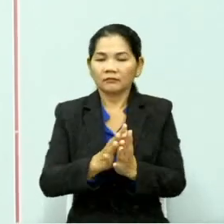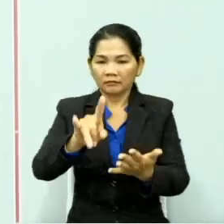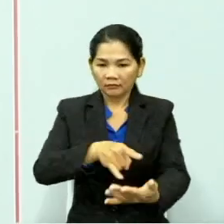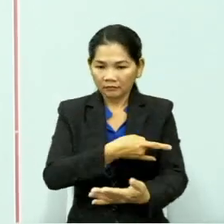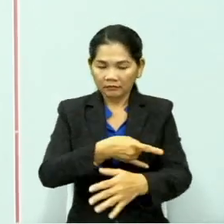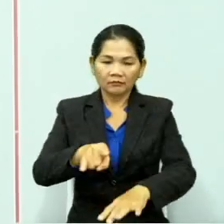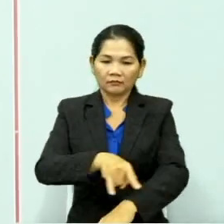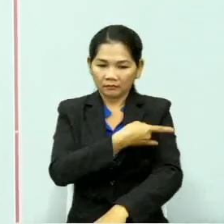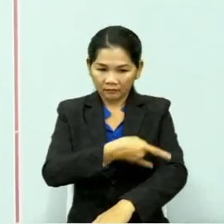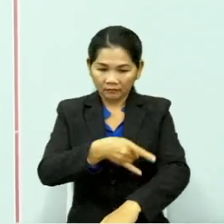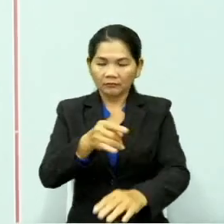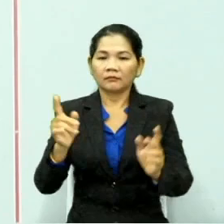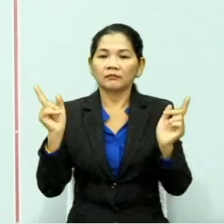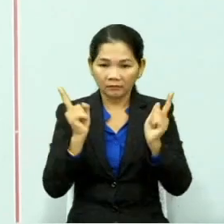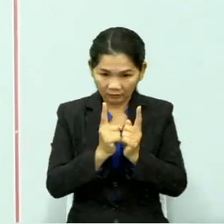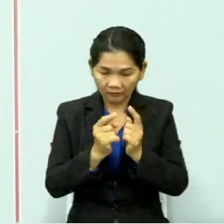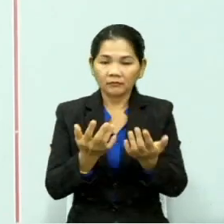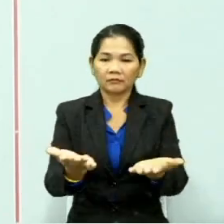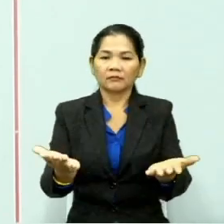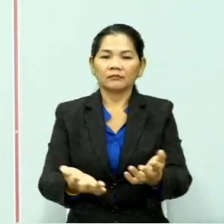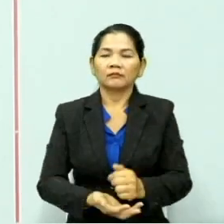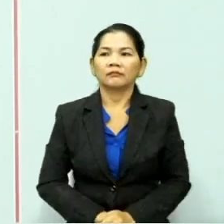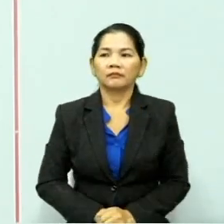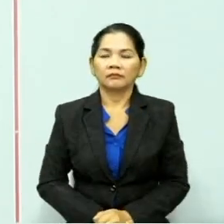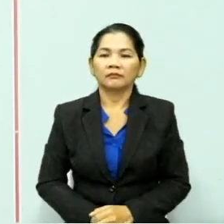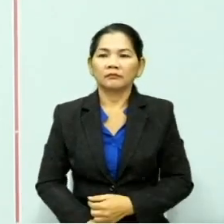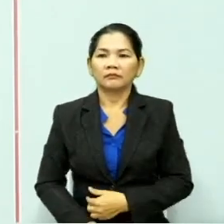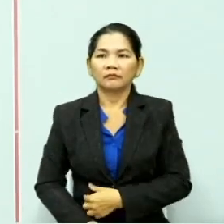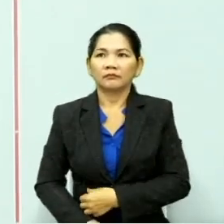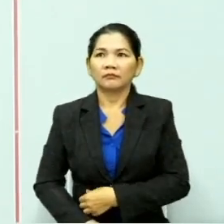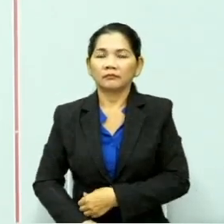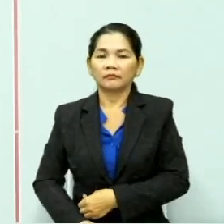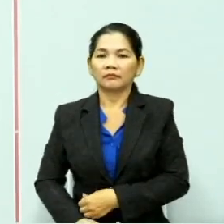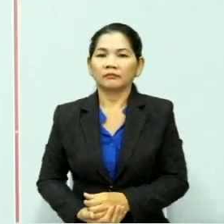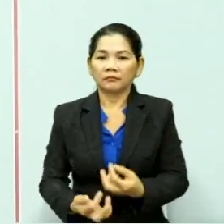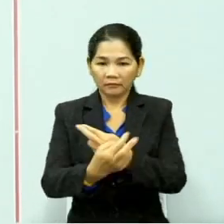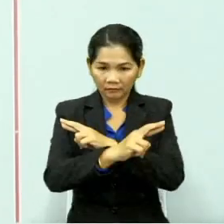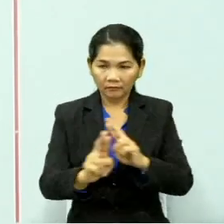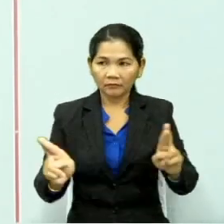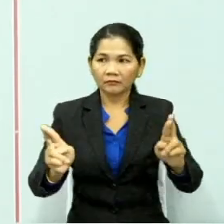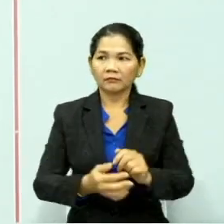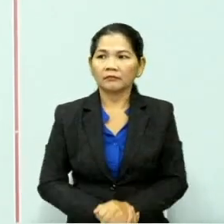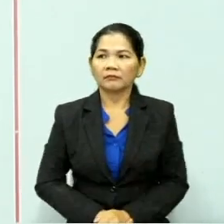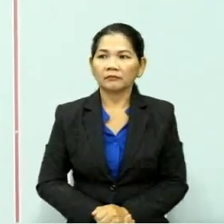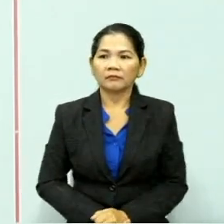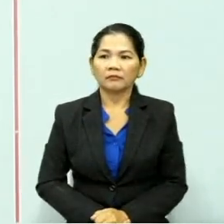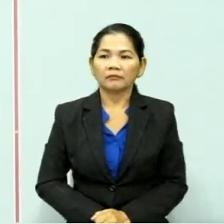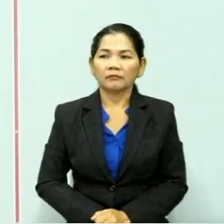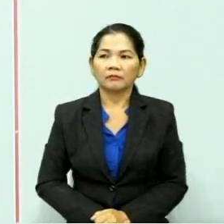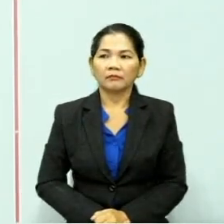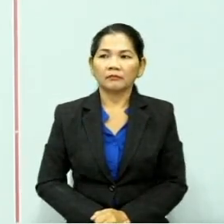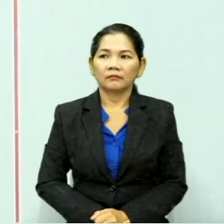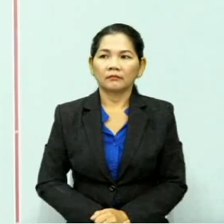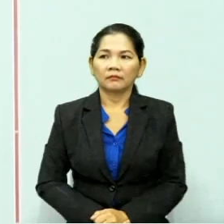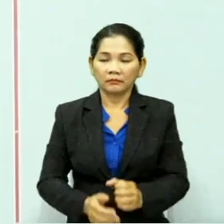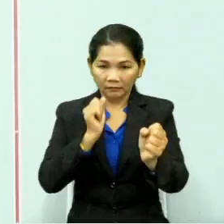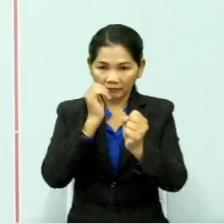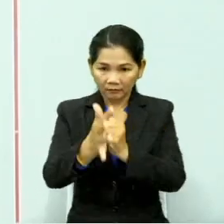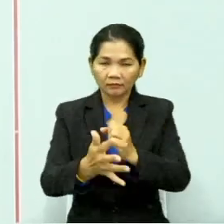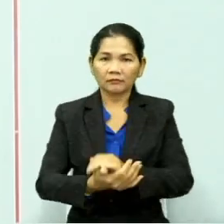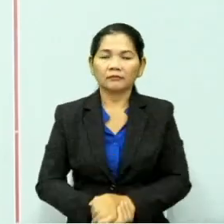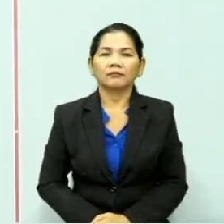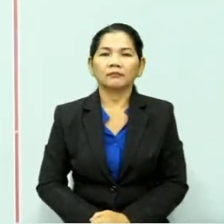cha chùm mùi nè cứ từng ăn khnía nè con chà chấn con triếm tà lấy chân chập đam nè